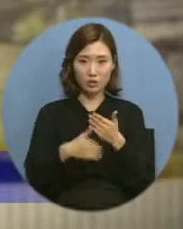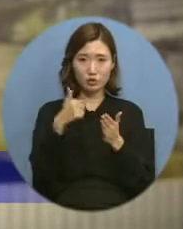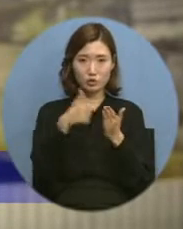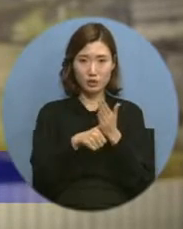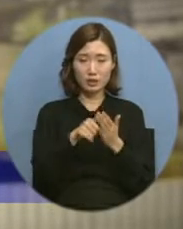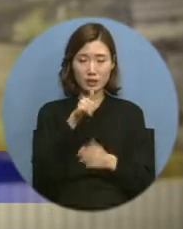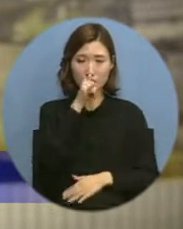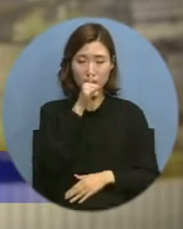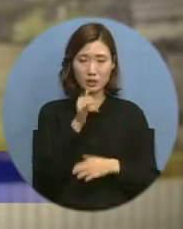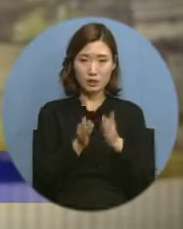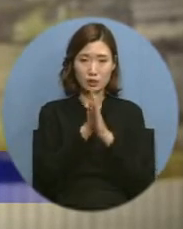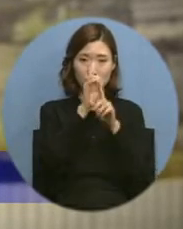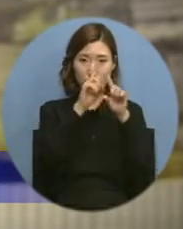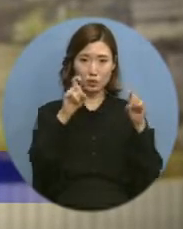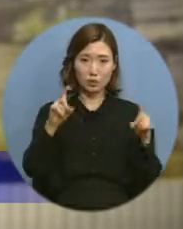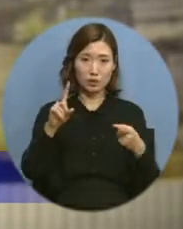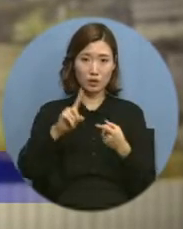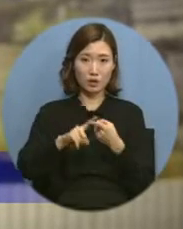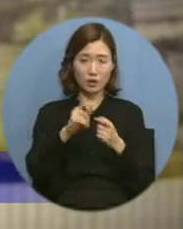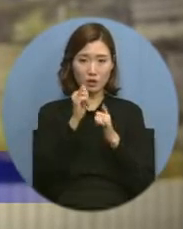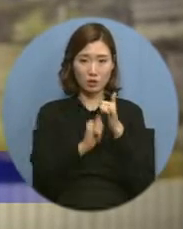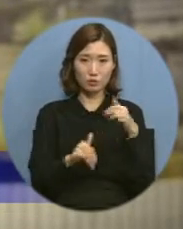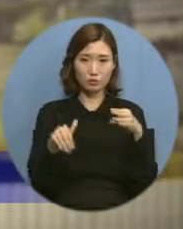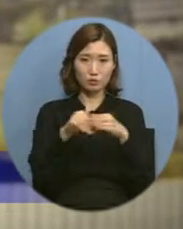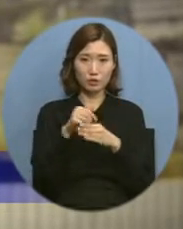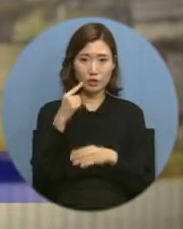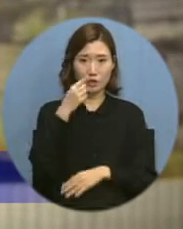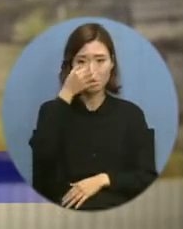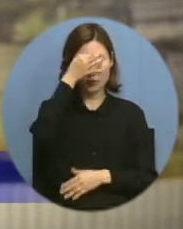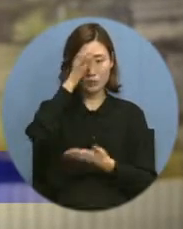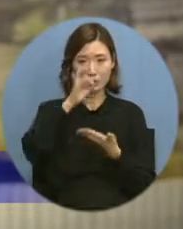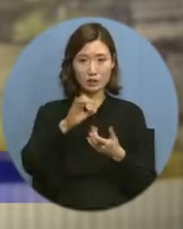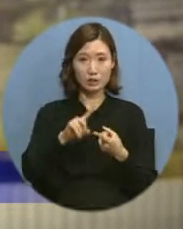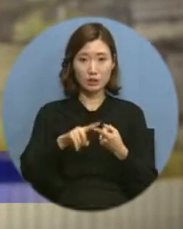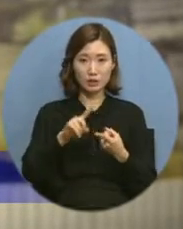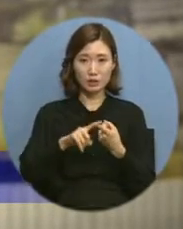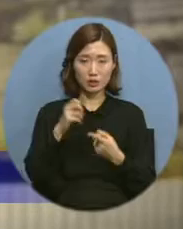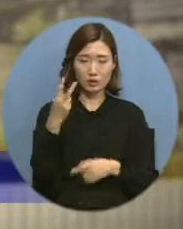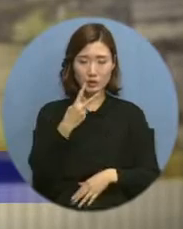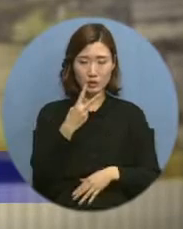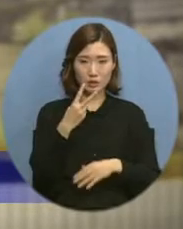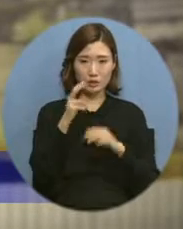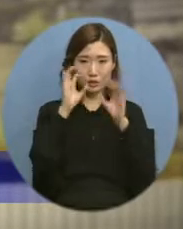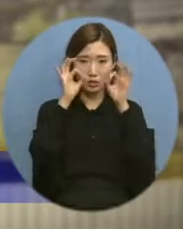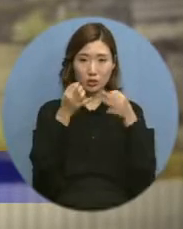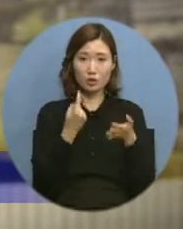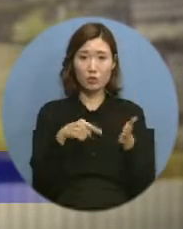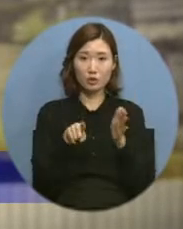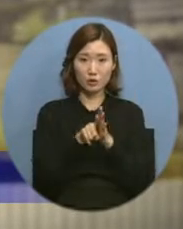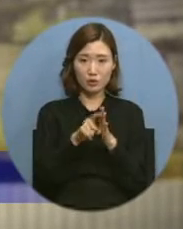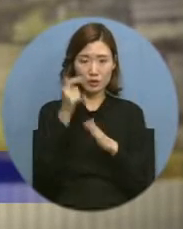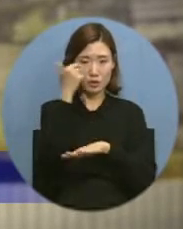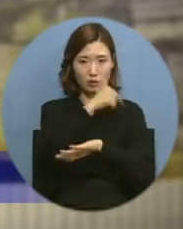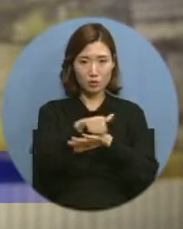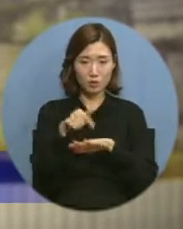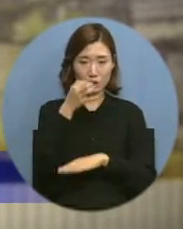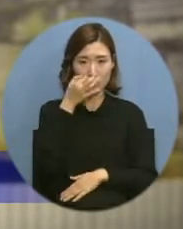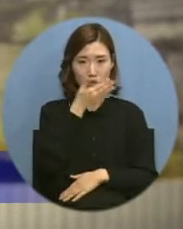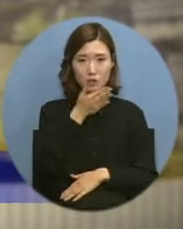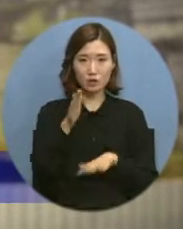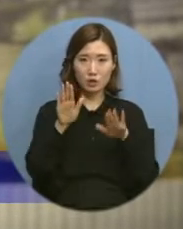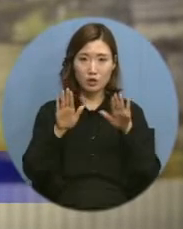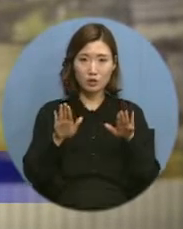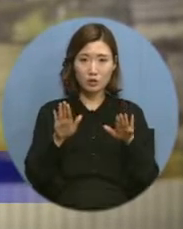이 한양도성에 대한 역사, 문화, 예술적 가치들을 한번 되짚어보고자 기획된 전시이고요. 특히 이